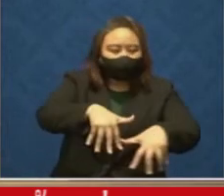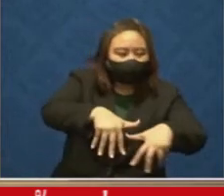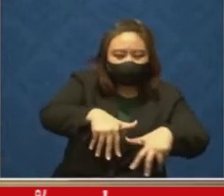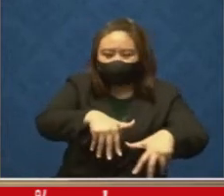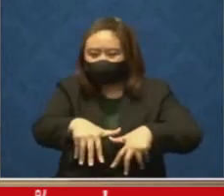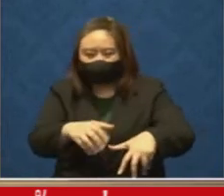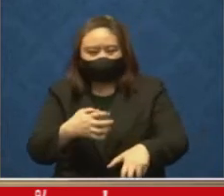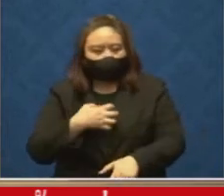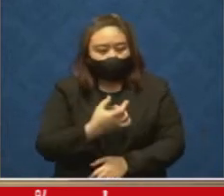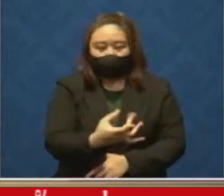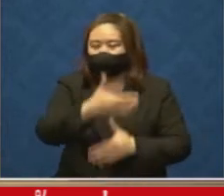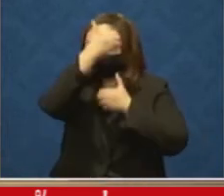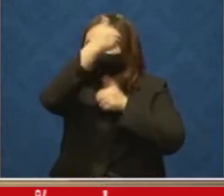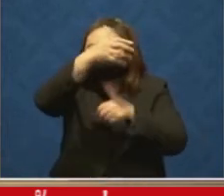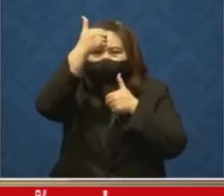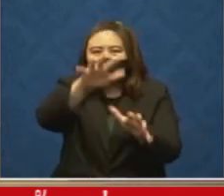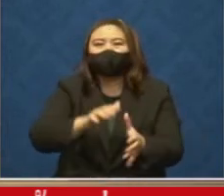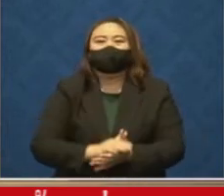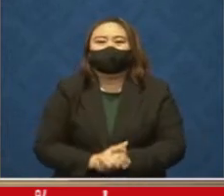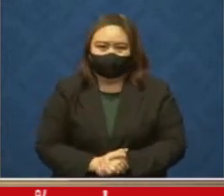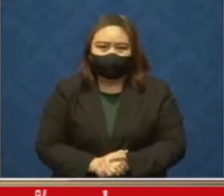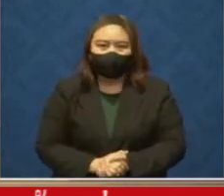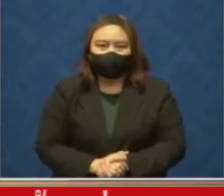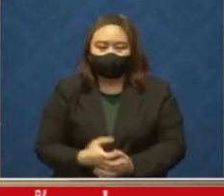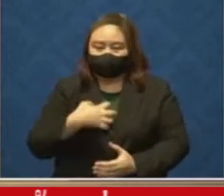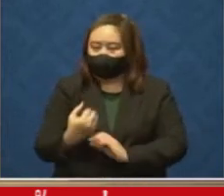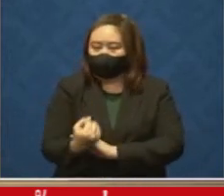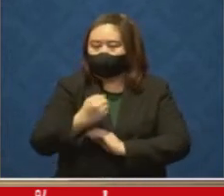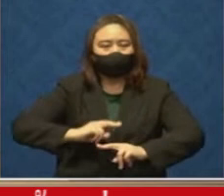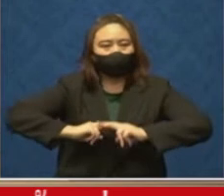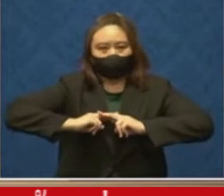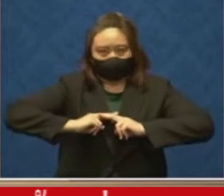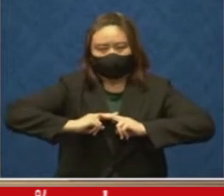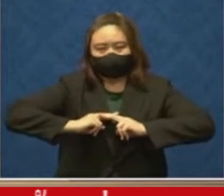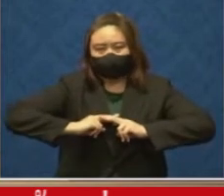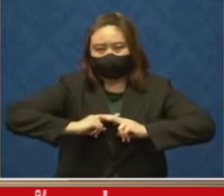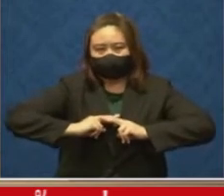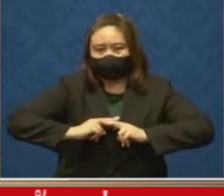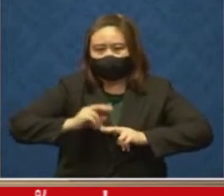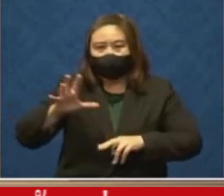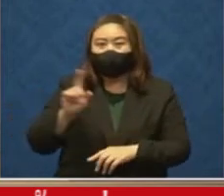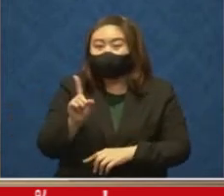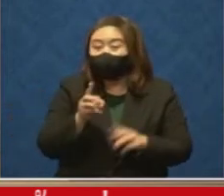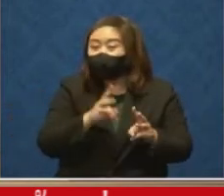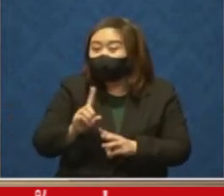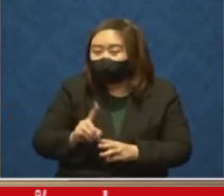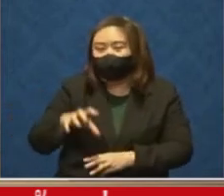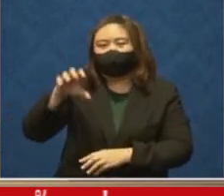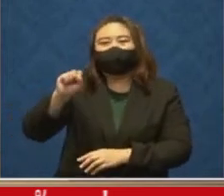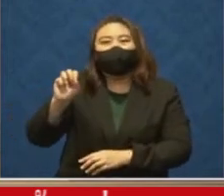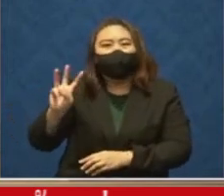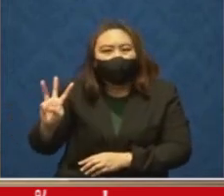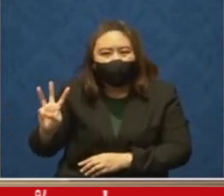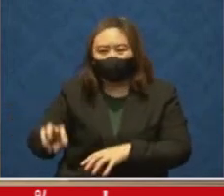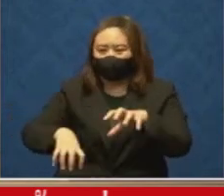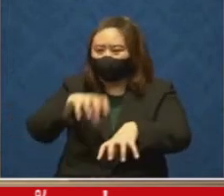ับไม่สนใจเลยนะครับ วพี่น้ปชาชนต้องการอะไรเพื่อต้องการคำยันอำนาจของตวเอง โดยใช้ส